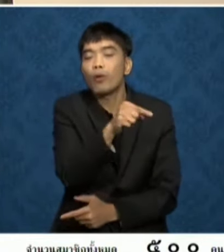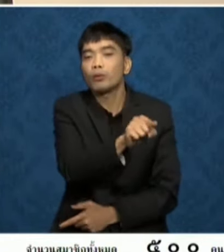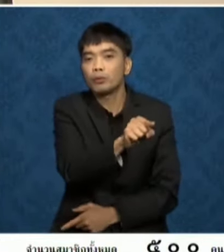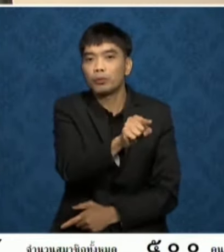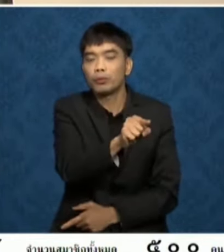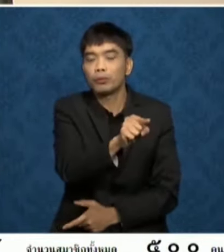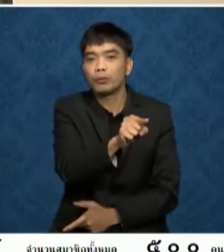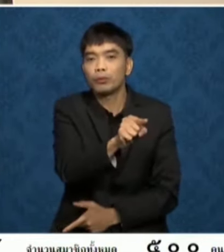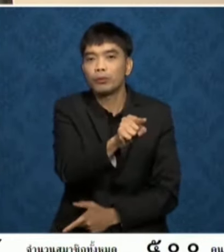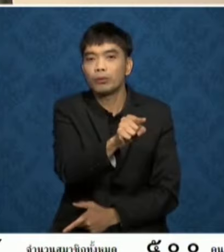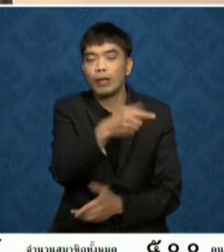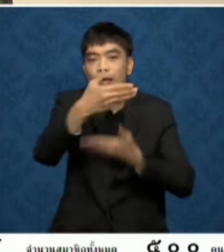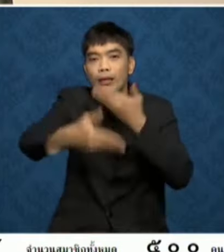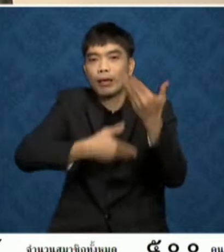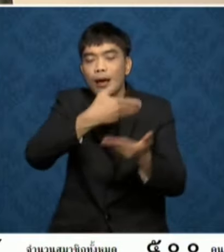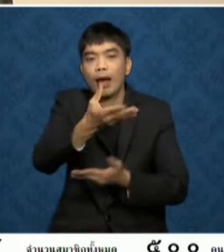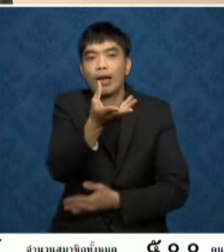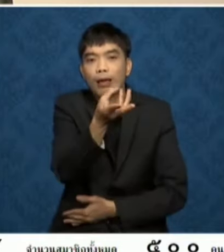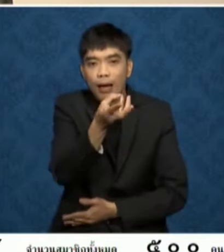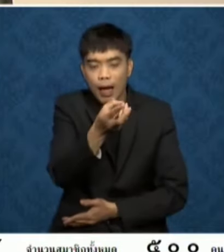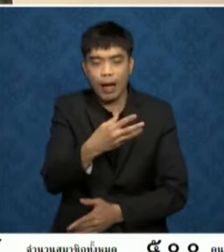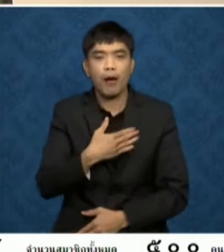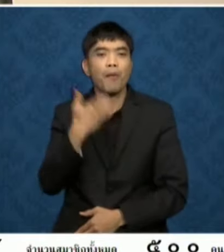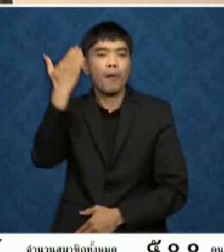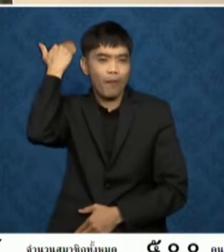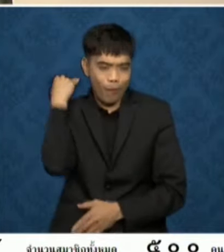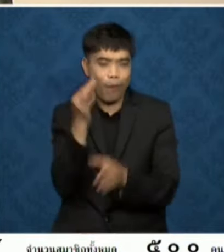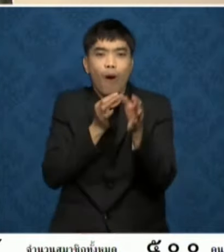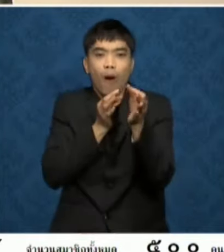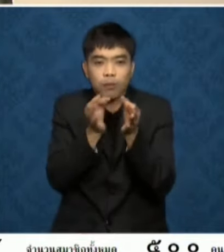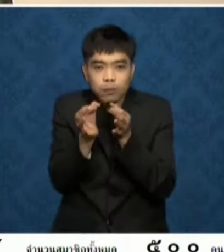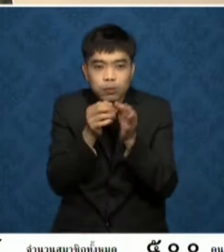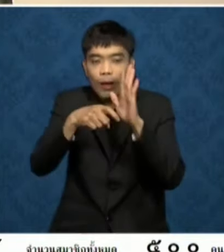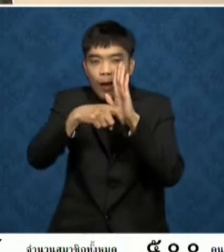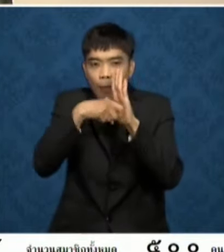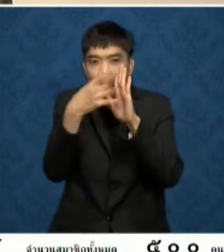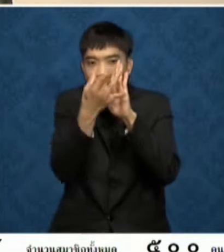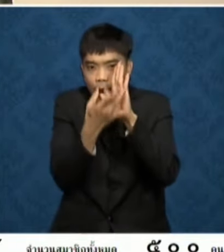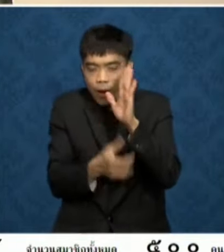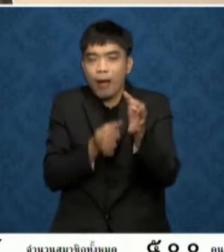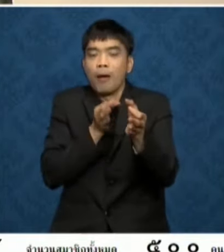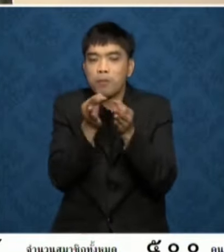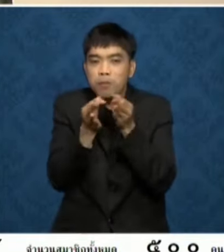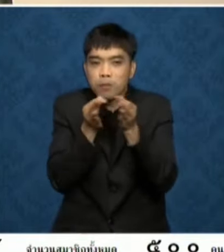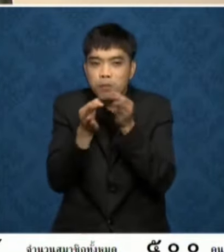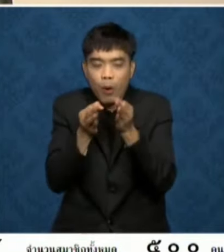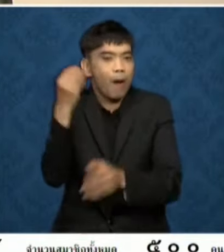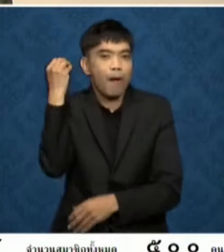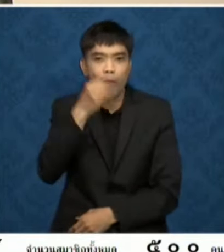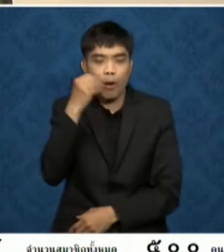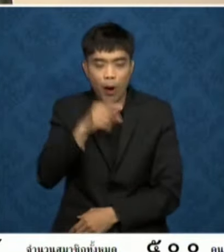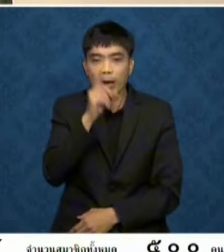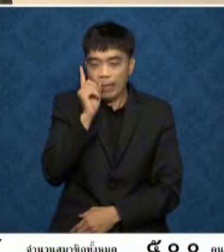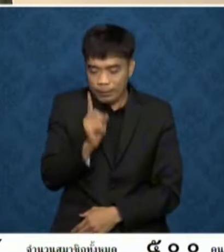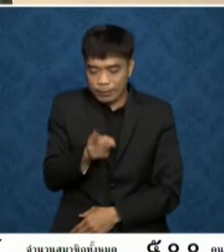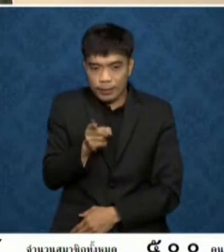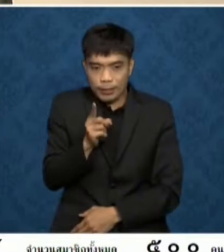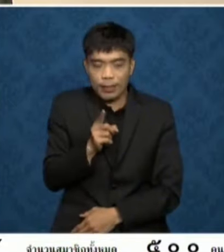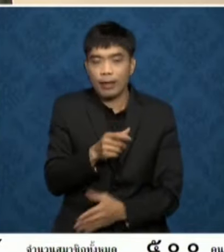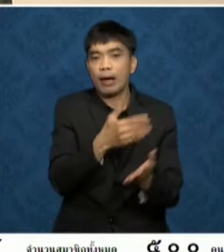ข้าวก็ได้ชี้แจงกันไปหลายครั้งแล้วนะคะทั้งในที่ผ่านมาหลายปีเนี่ยค่ะจำนำข้าวจริงเป็นนโยบายสาธารณะนะคะ